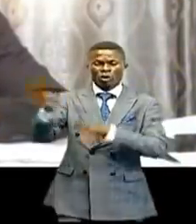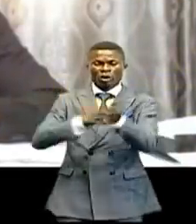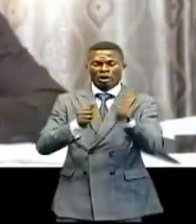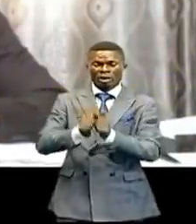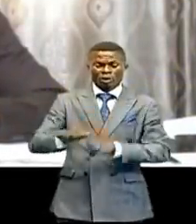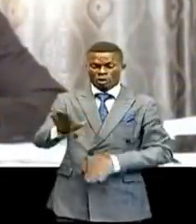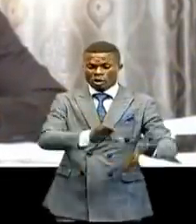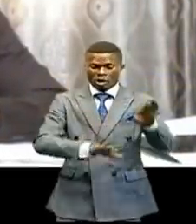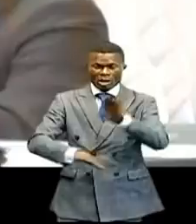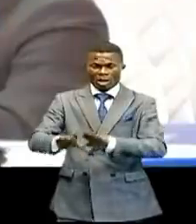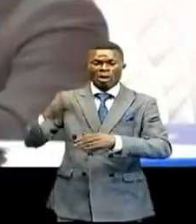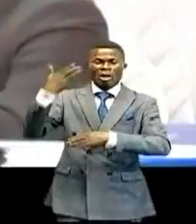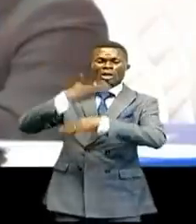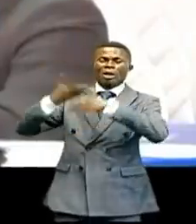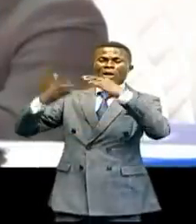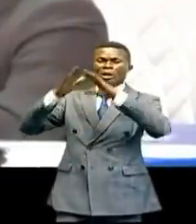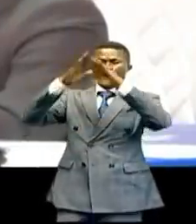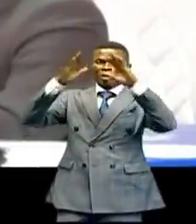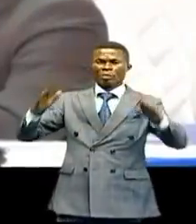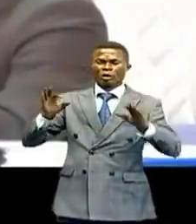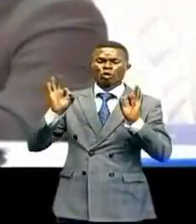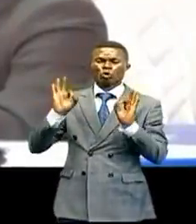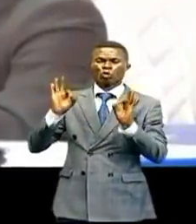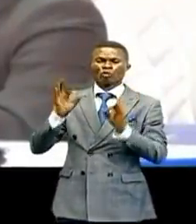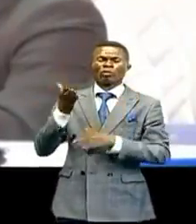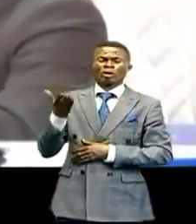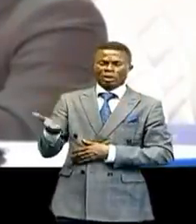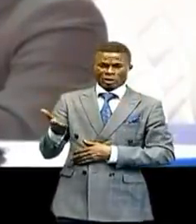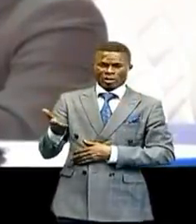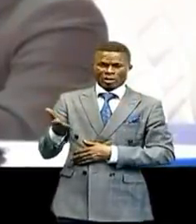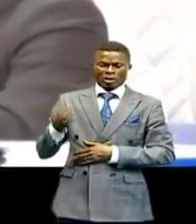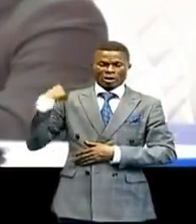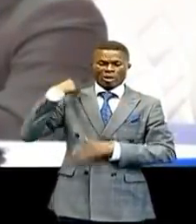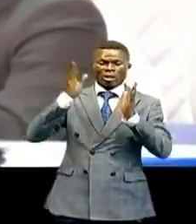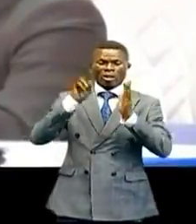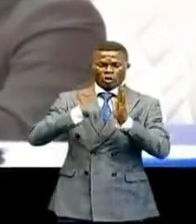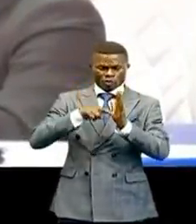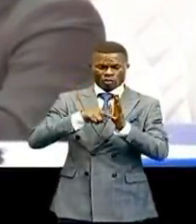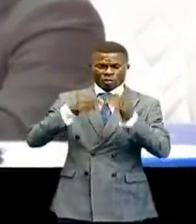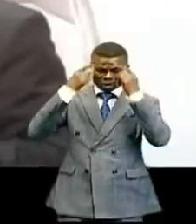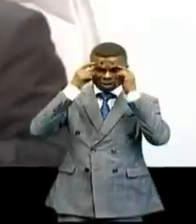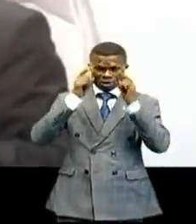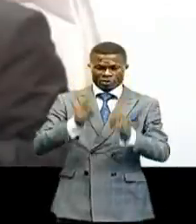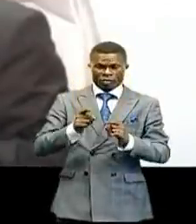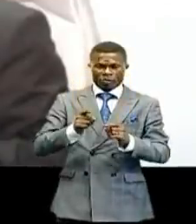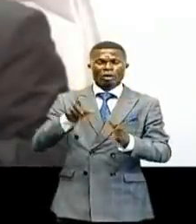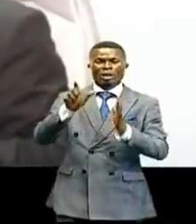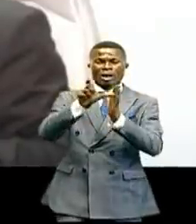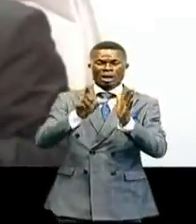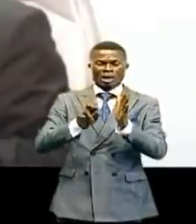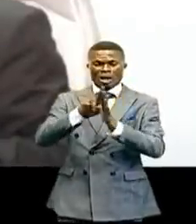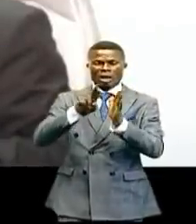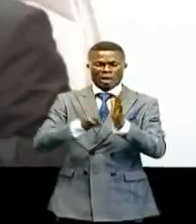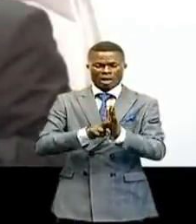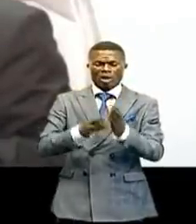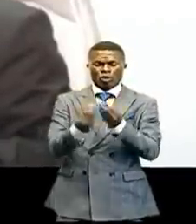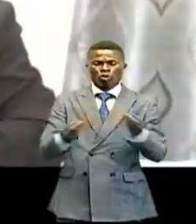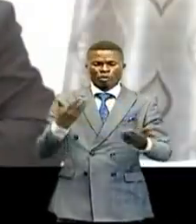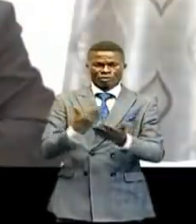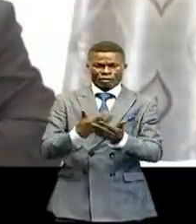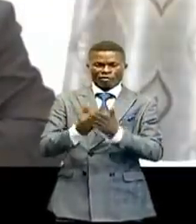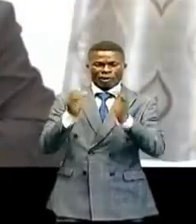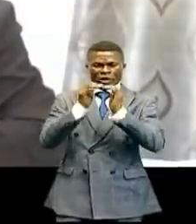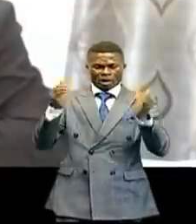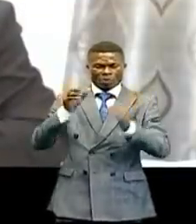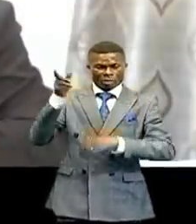Sengélé pour reconstruire les nouvelles habitations. Le gouvernement tient au règlement rapide et pacifique de